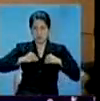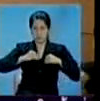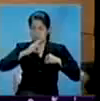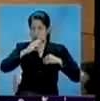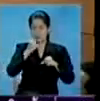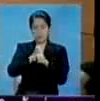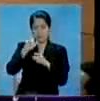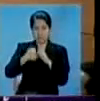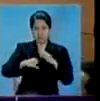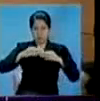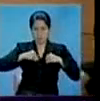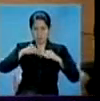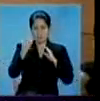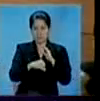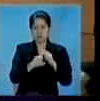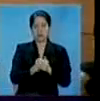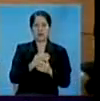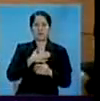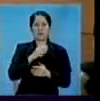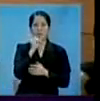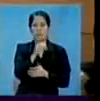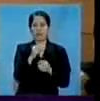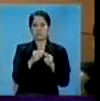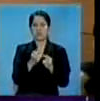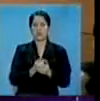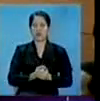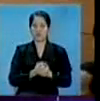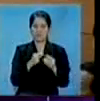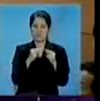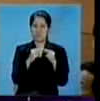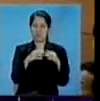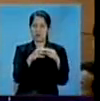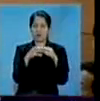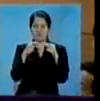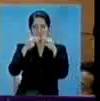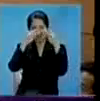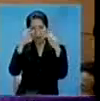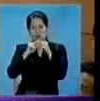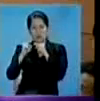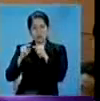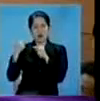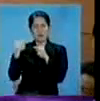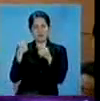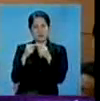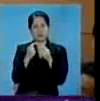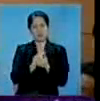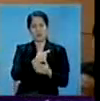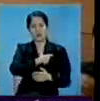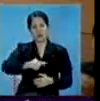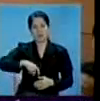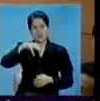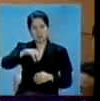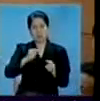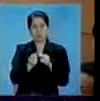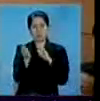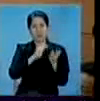พวกผมบอกว่าไม่ขอนิรโทษกรรมไม่ว่าจะเป็นคดีก่อการร้ายหรือล้มสถาบันเพราะผมต้องการ